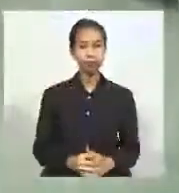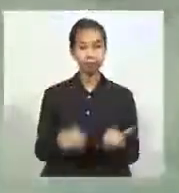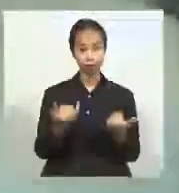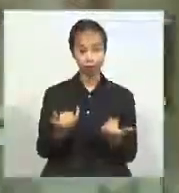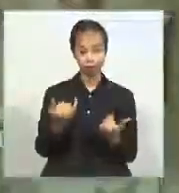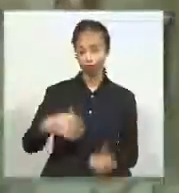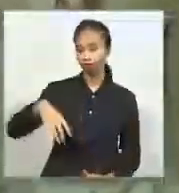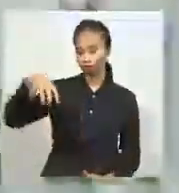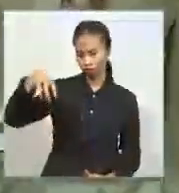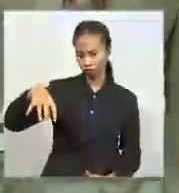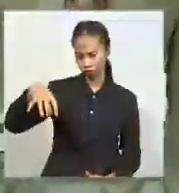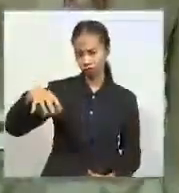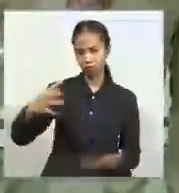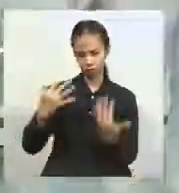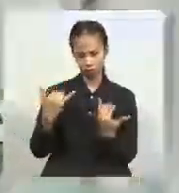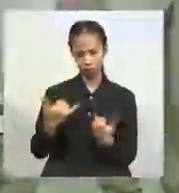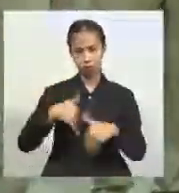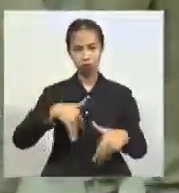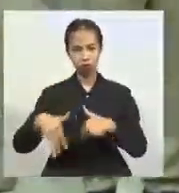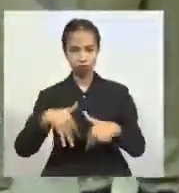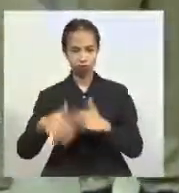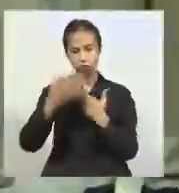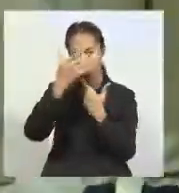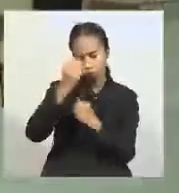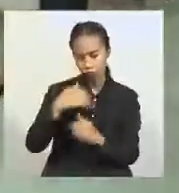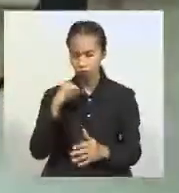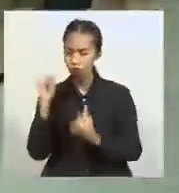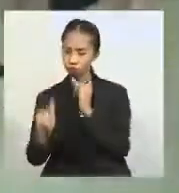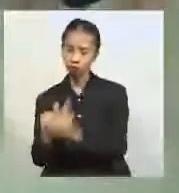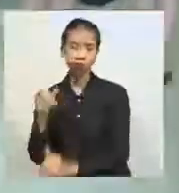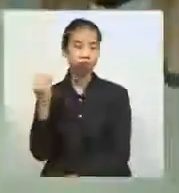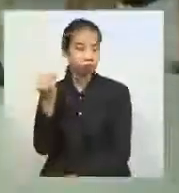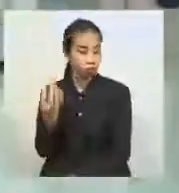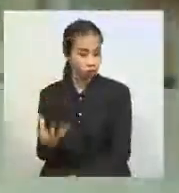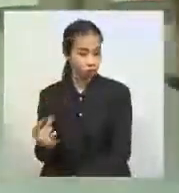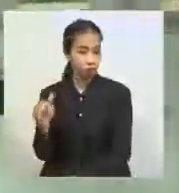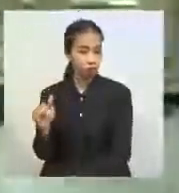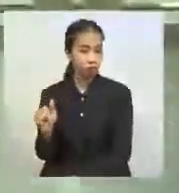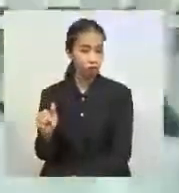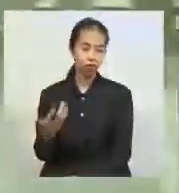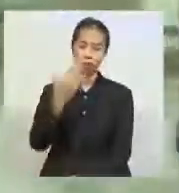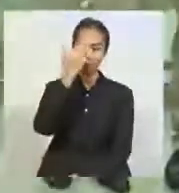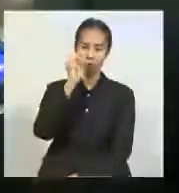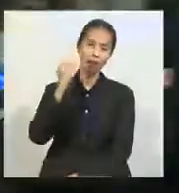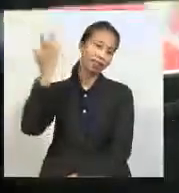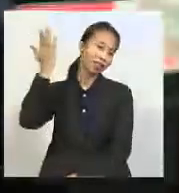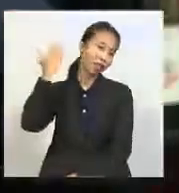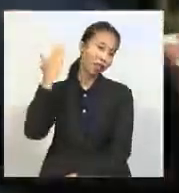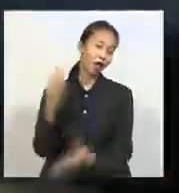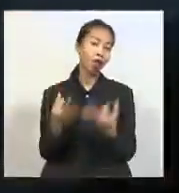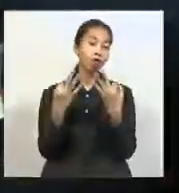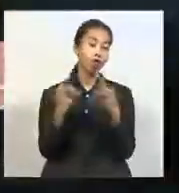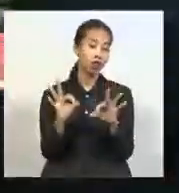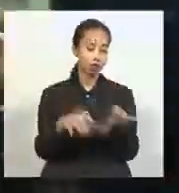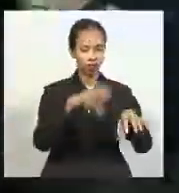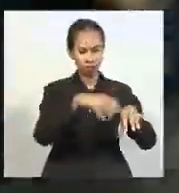านีมังกรเนี่ยถือว่าช่วงนี้เนี่ยพี่น้องประชาชนให้ความสนใจเป็นพิเศษนะฮะเพราะว่า ก่อนหน้านี้ก็ฟรี ก่อนหน้านี้ก็ฟรีสถ